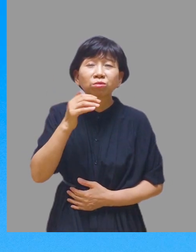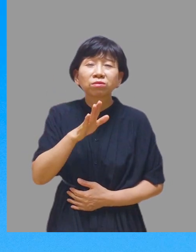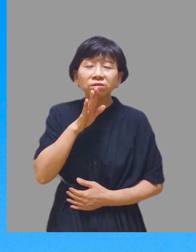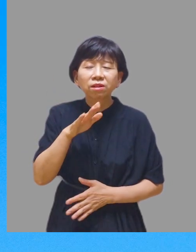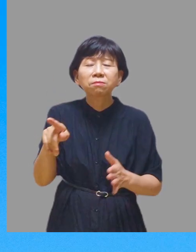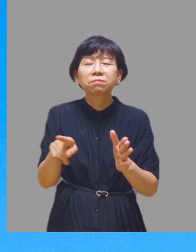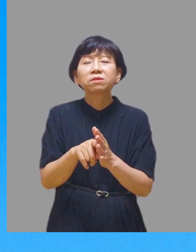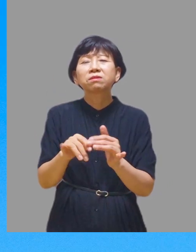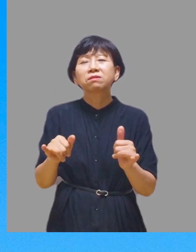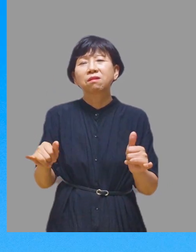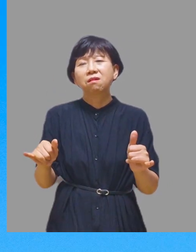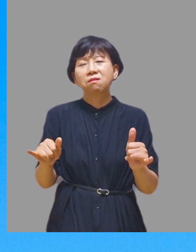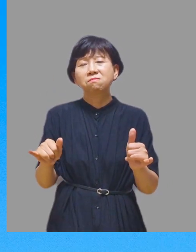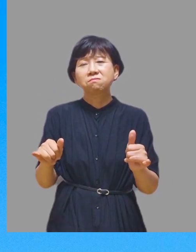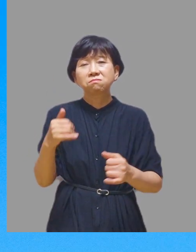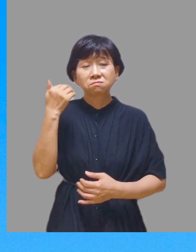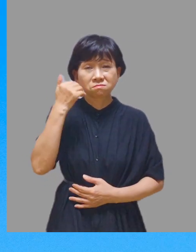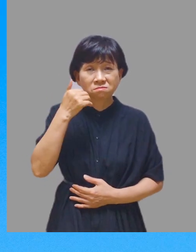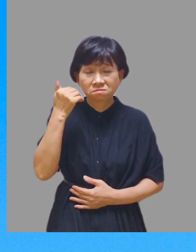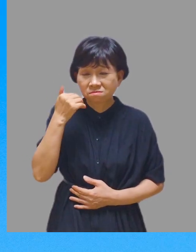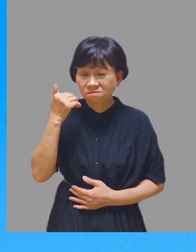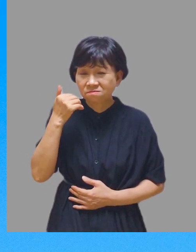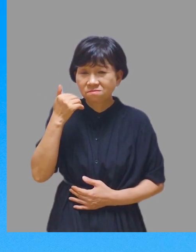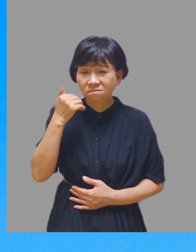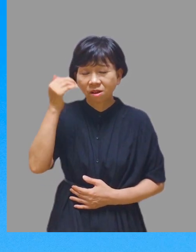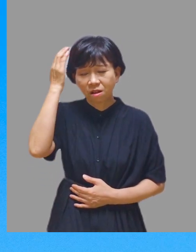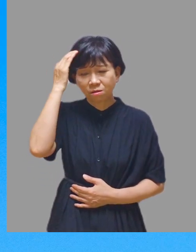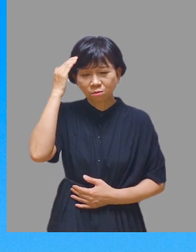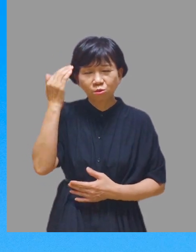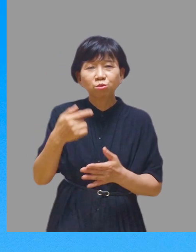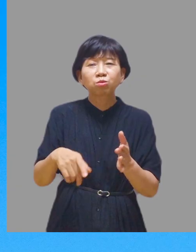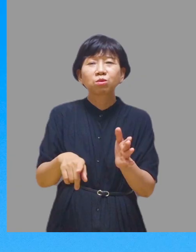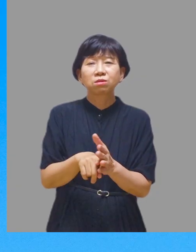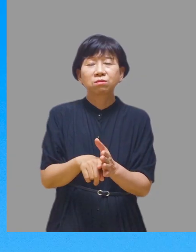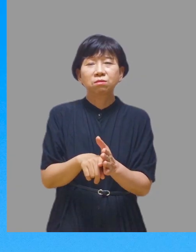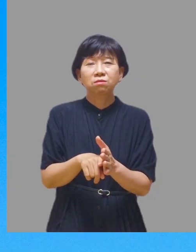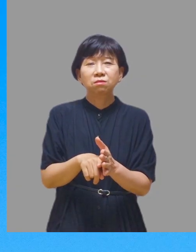믿음의 사람입니다. 이 나라를 위해서,